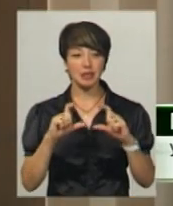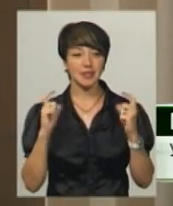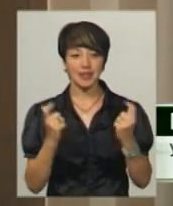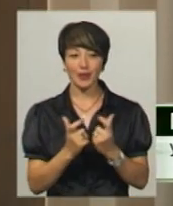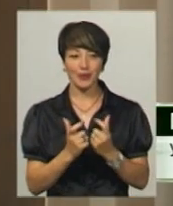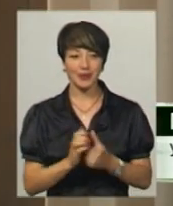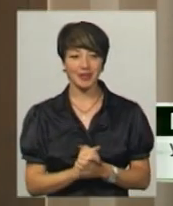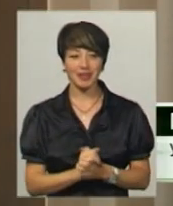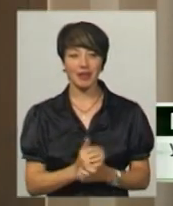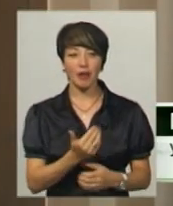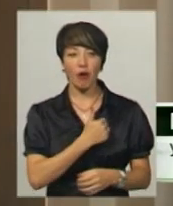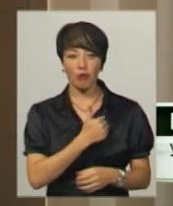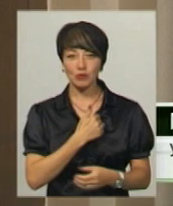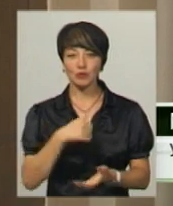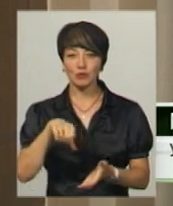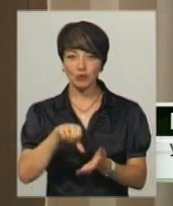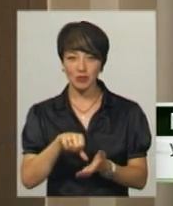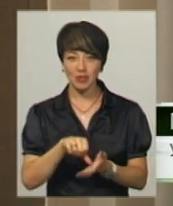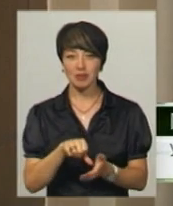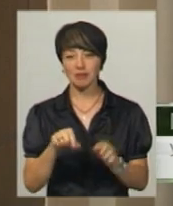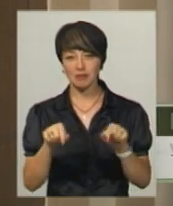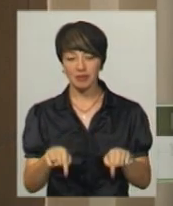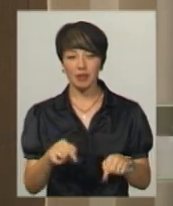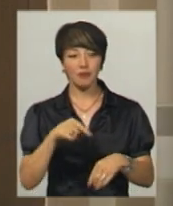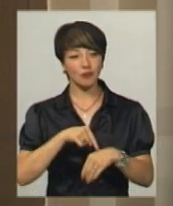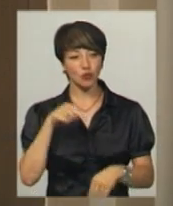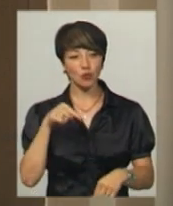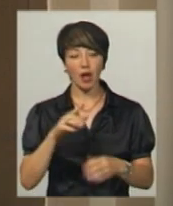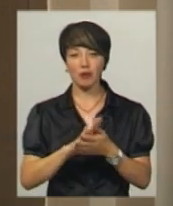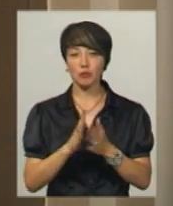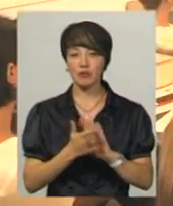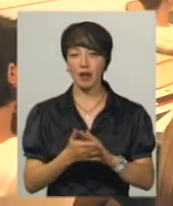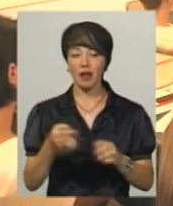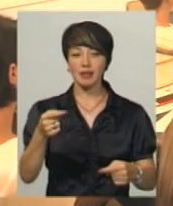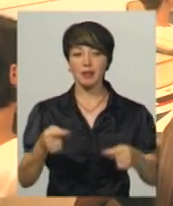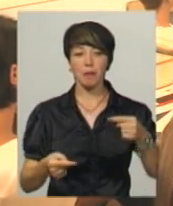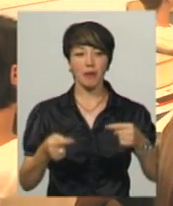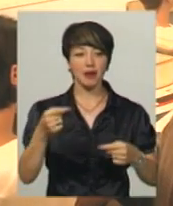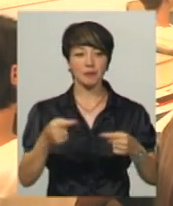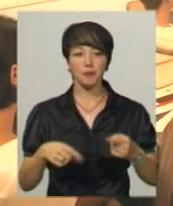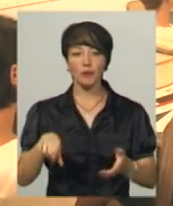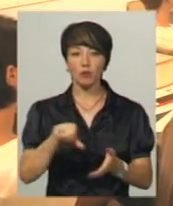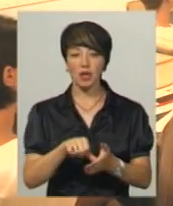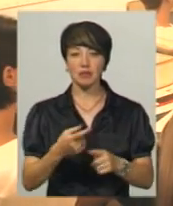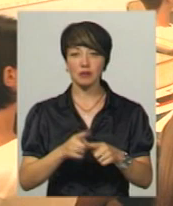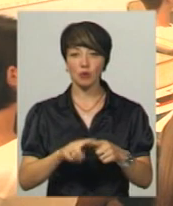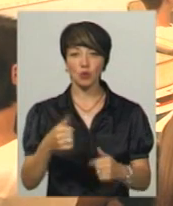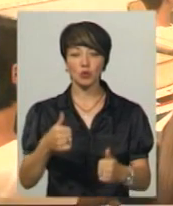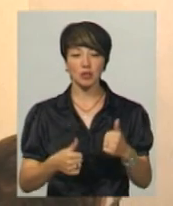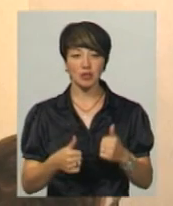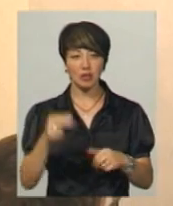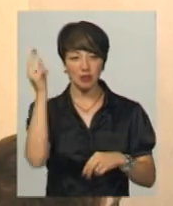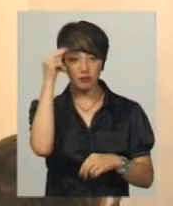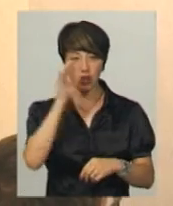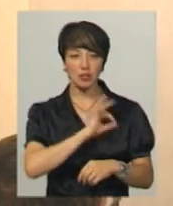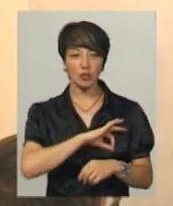стадіонах. І хочеться прийняти участь і, так би мовити, відчути атмосферу дебатів. Учасник дебатного турніру Владислав Газда